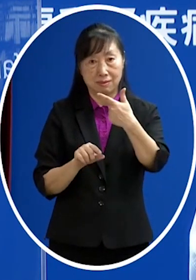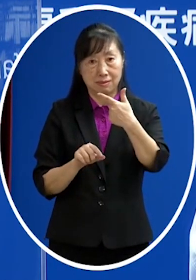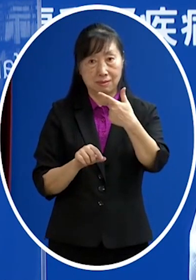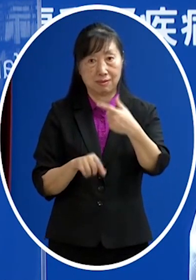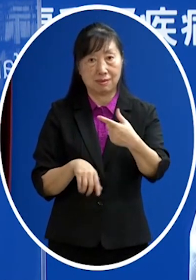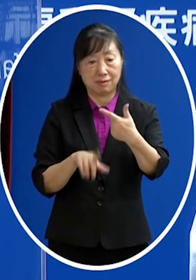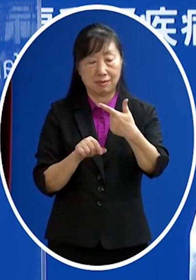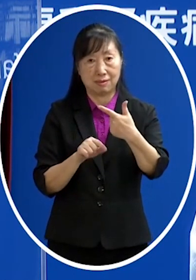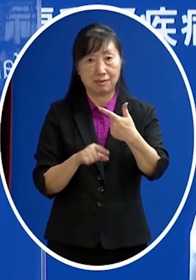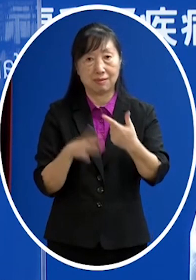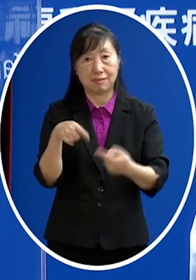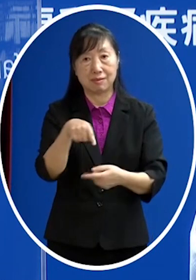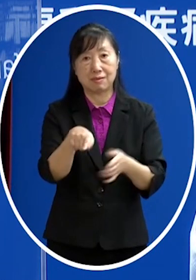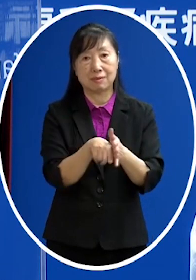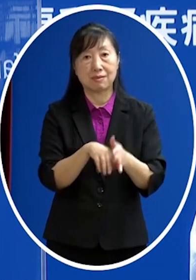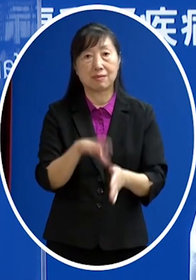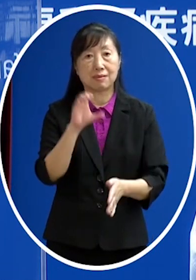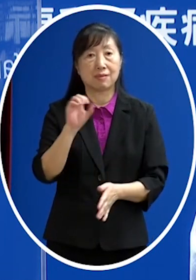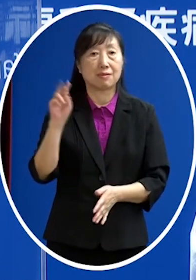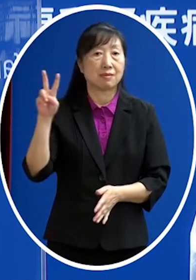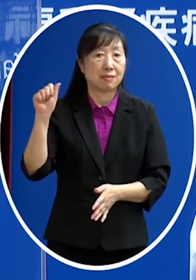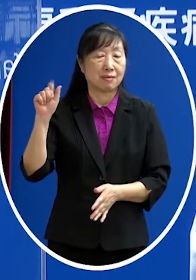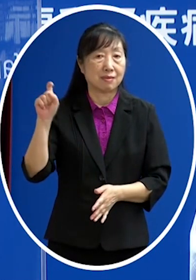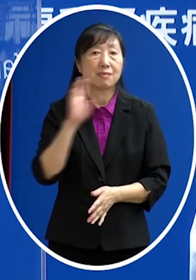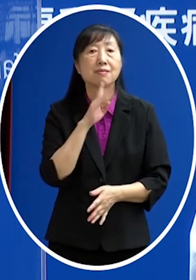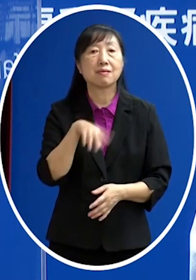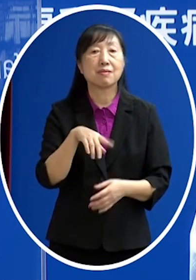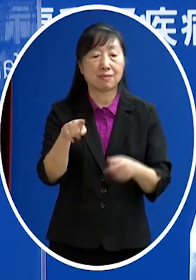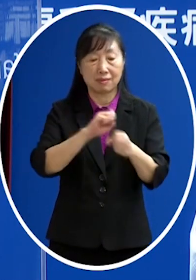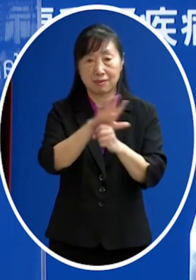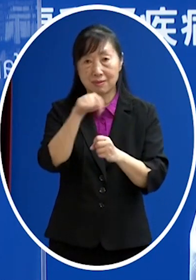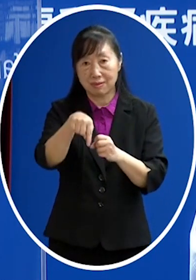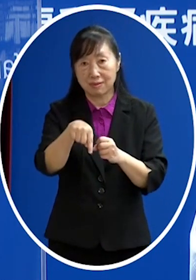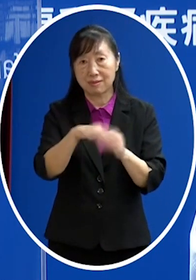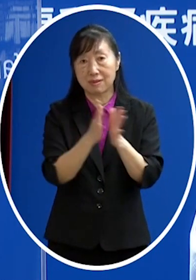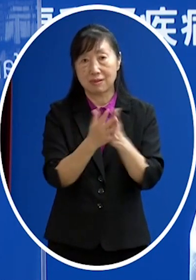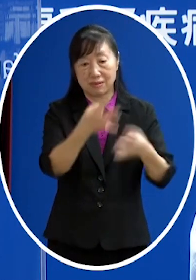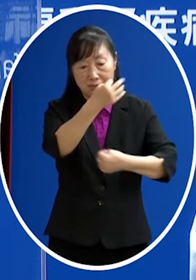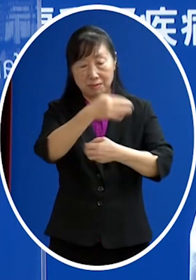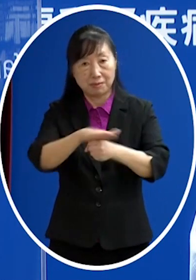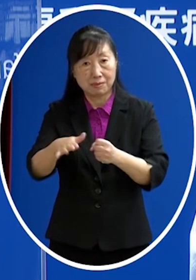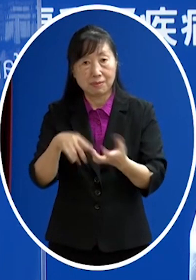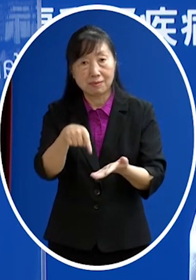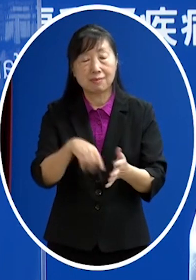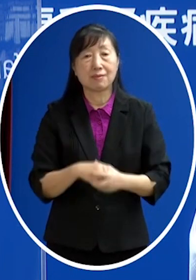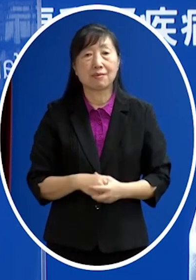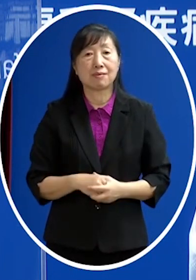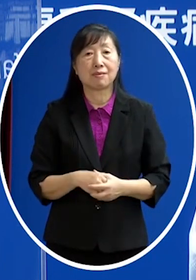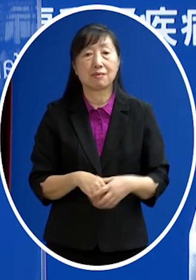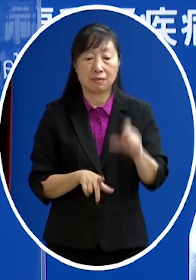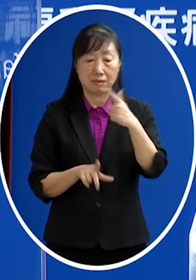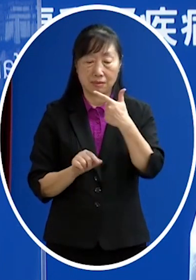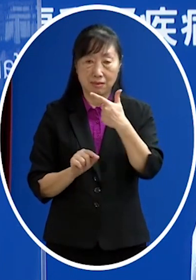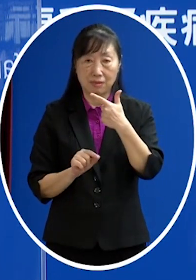整个 COVID-19，当然它都是分批到货，因为都有一些相关期限的问题。那